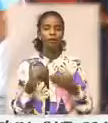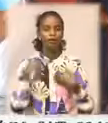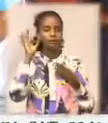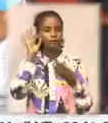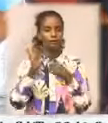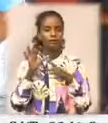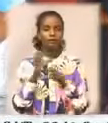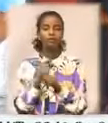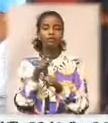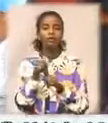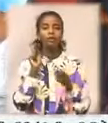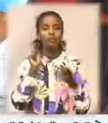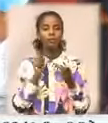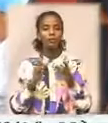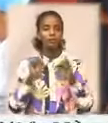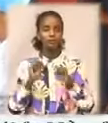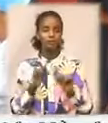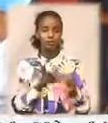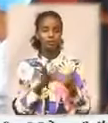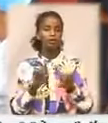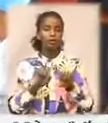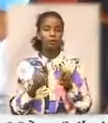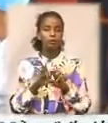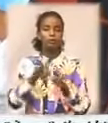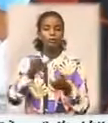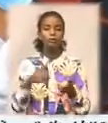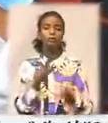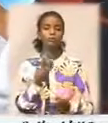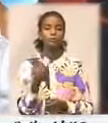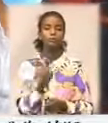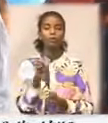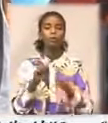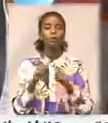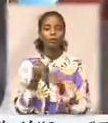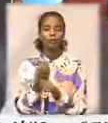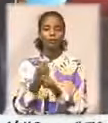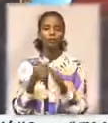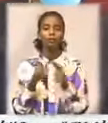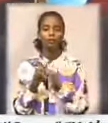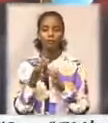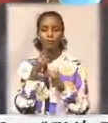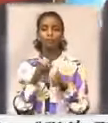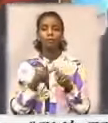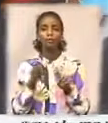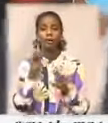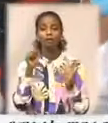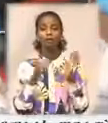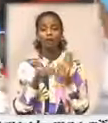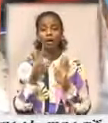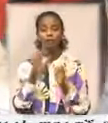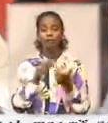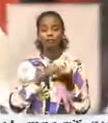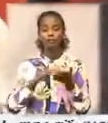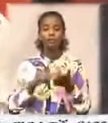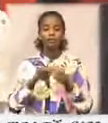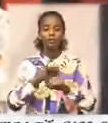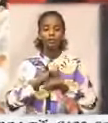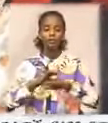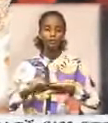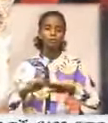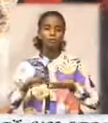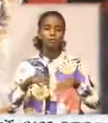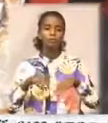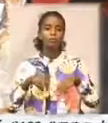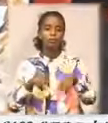ይዘናል። ይህን ለማሳካት ያስችል ዘንድም የተለያዩ ዘዴዎችን በመጠቀም ወደ ትግበራ ይገባል ላሉ በተለይ 1.5 ሚሊዮን ሄክታር ማሳ ላይ